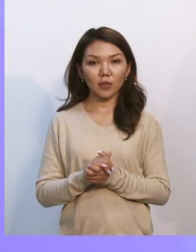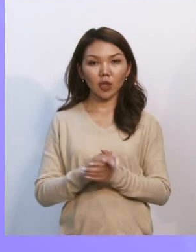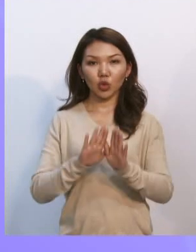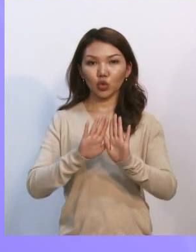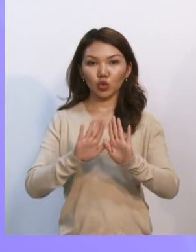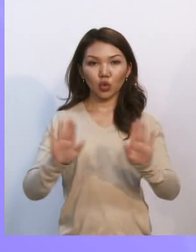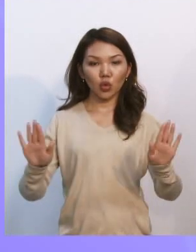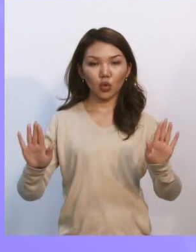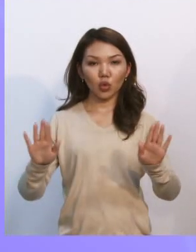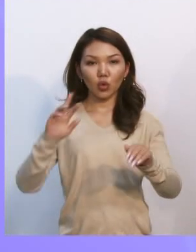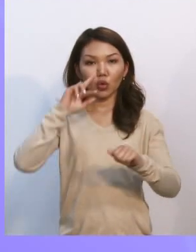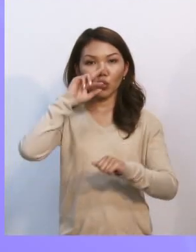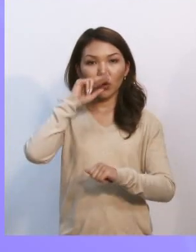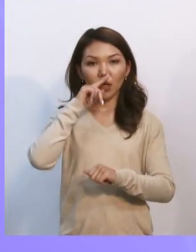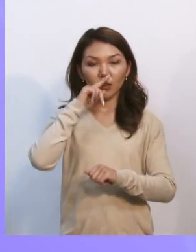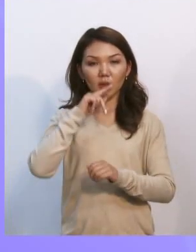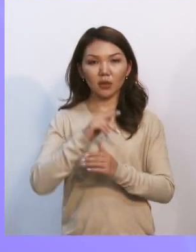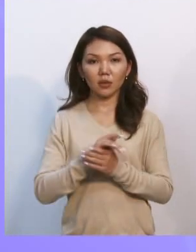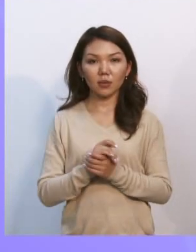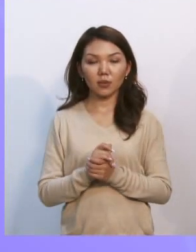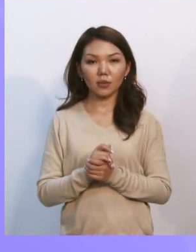Жок, туура эмес.